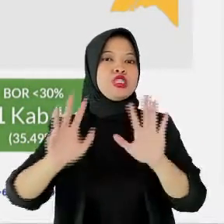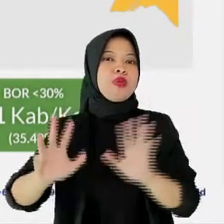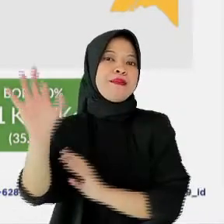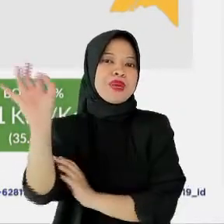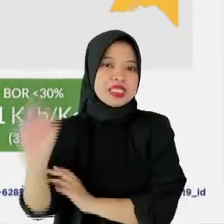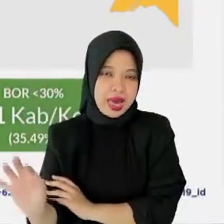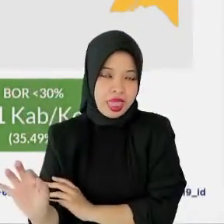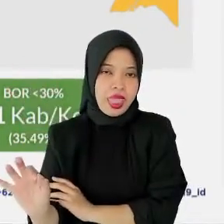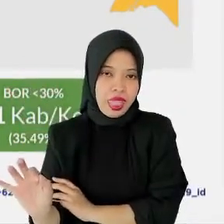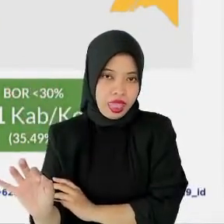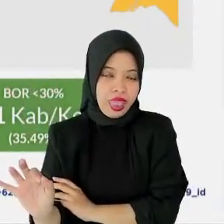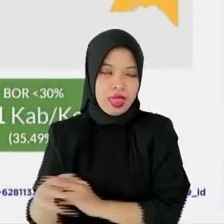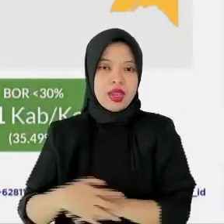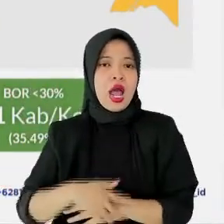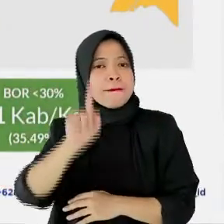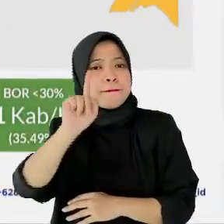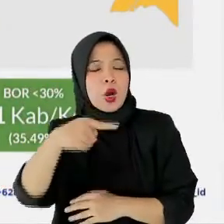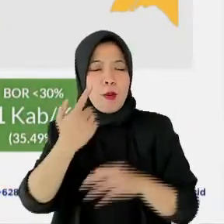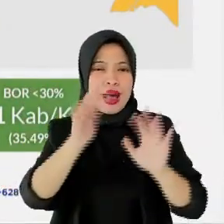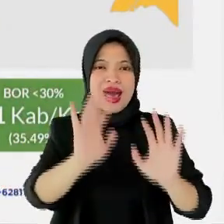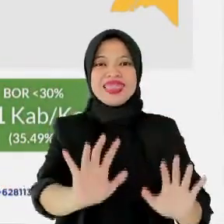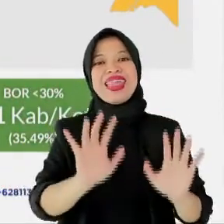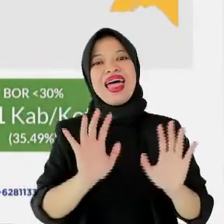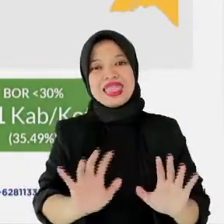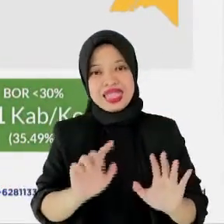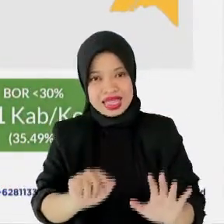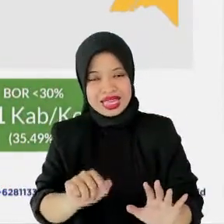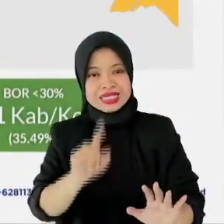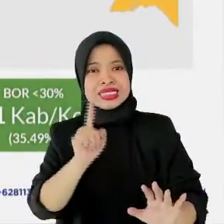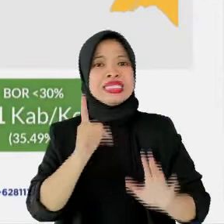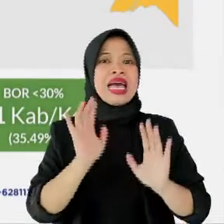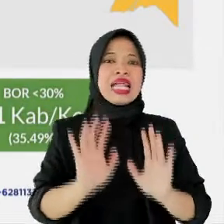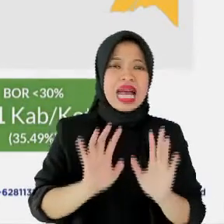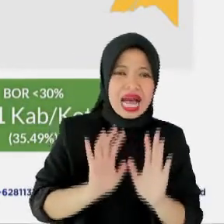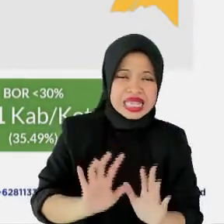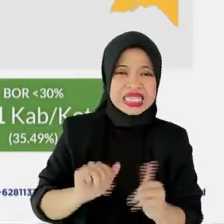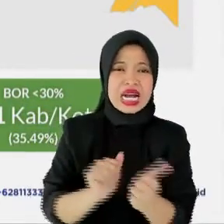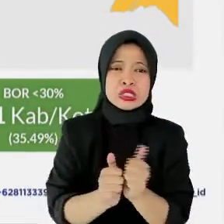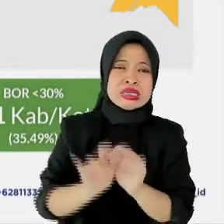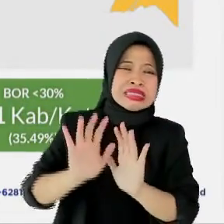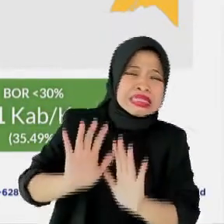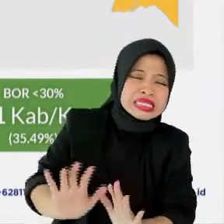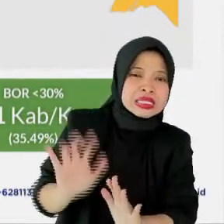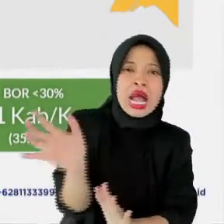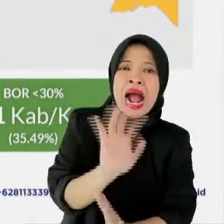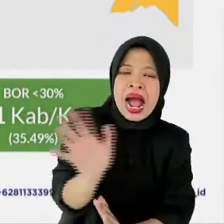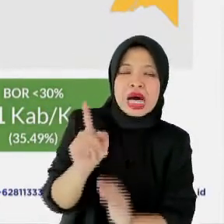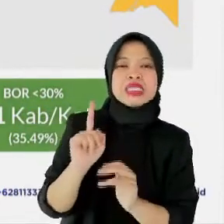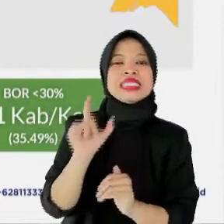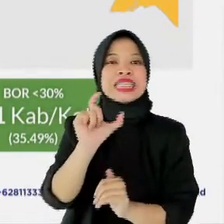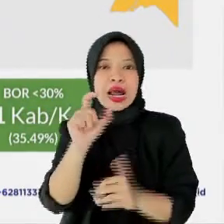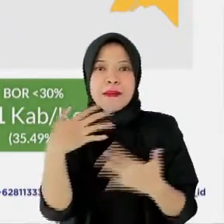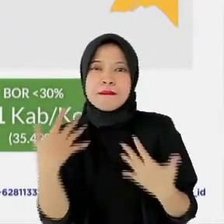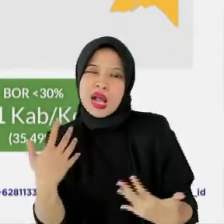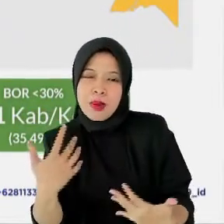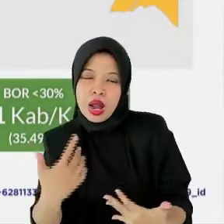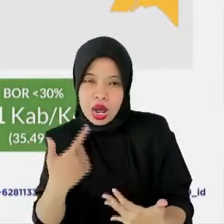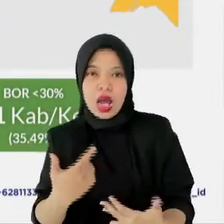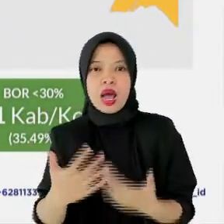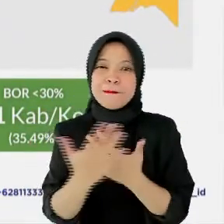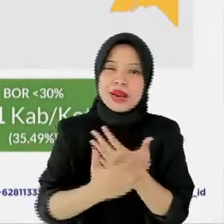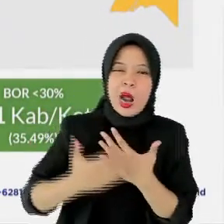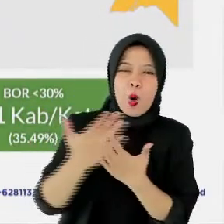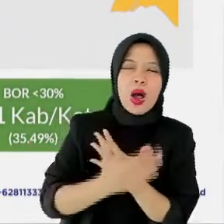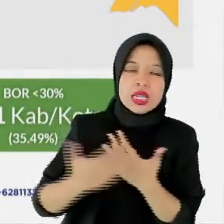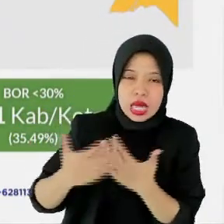5,29% saja. Yang perlu kita waspadai, hati-hati, tekan kasusnya, bagaimana caranya pengobatan